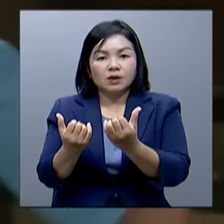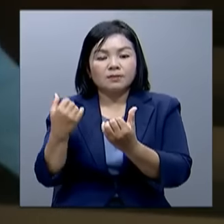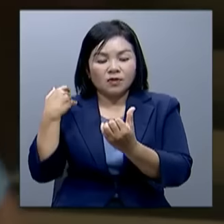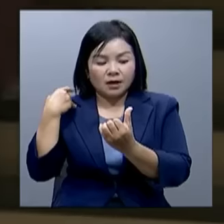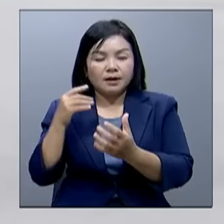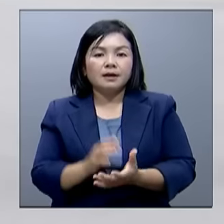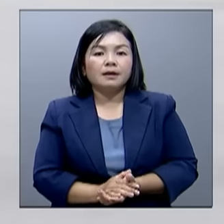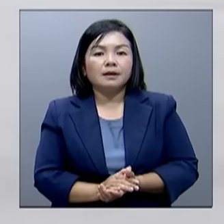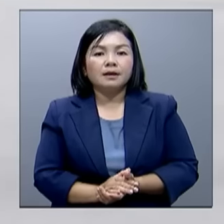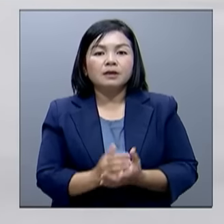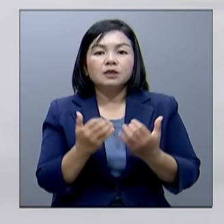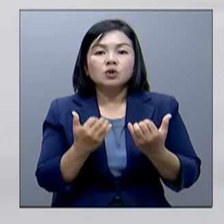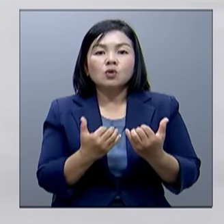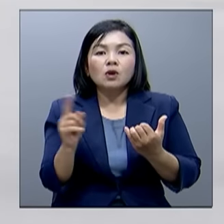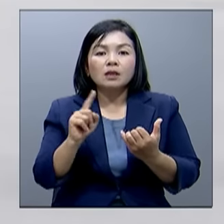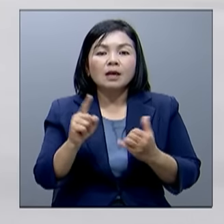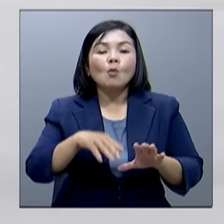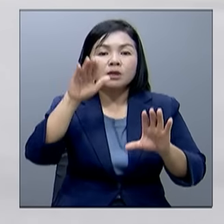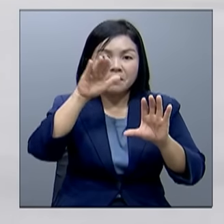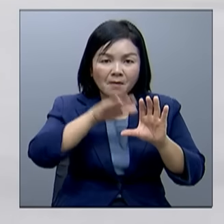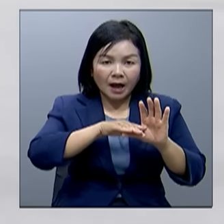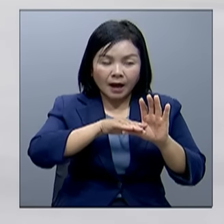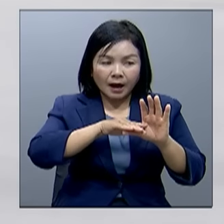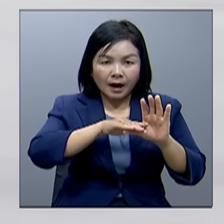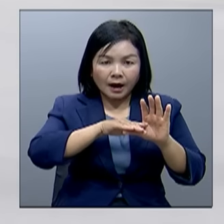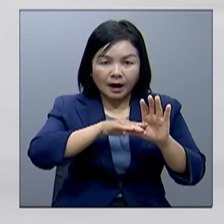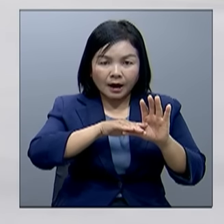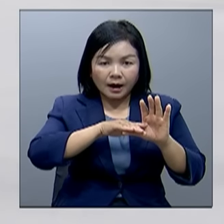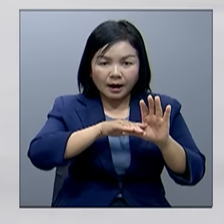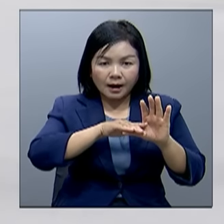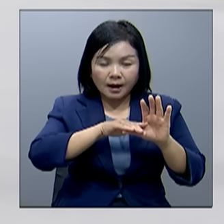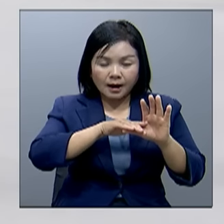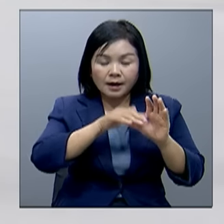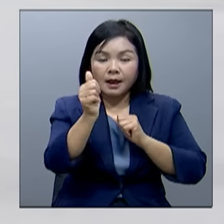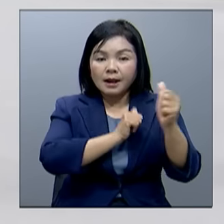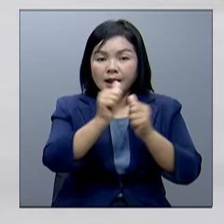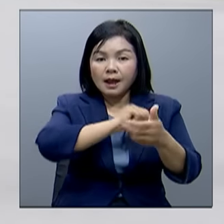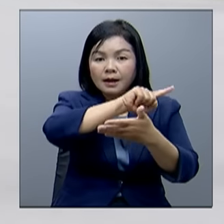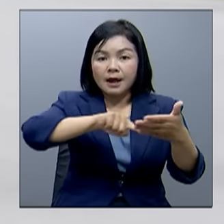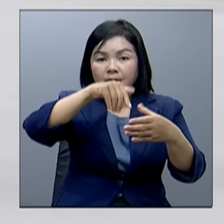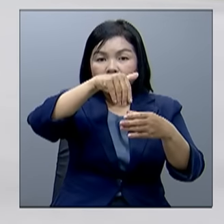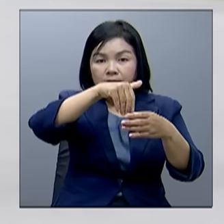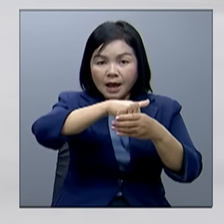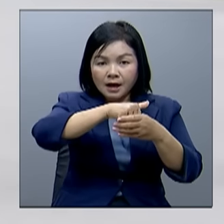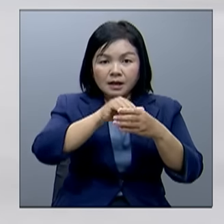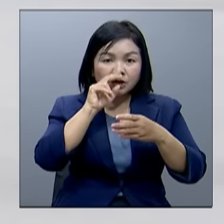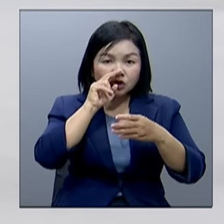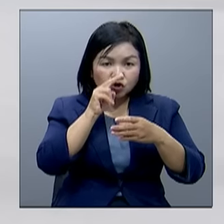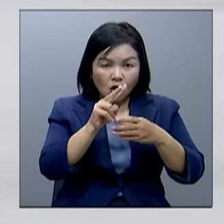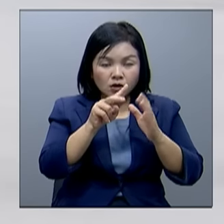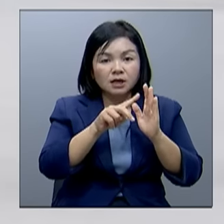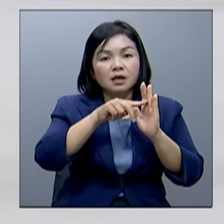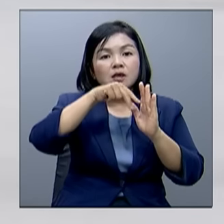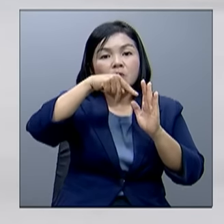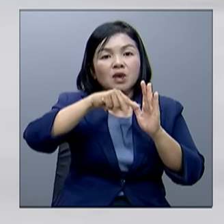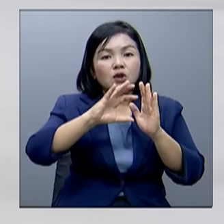ขณะที่การส่งผู้สมัครลงรับเลือกตั้งซ่อมที่จังหวัดพิษณุโลกนะคะเลขาธิการพรรคพลังประชารัฐเองบอก